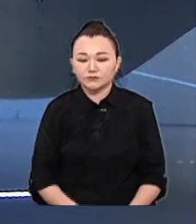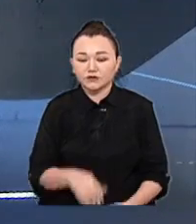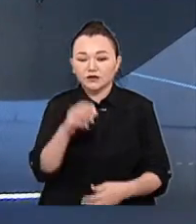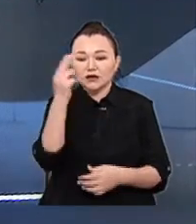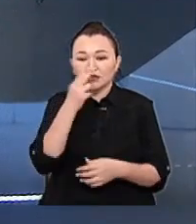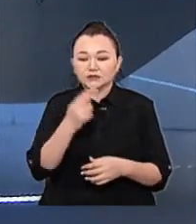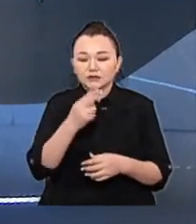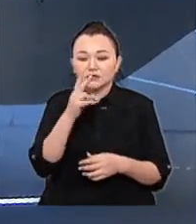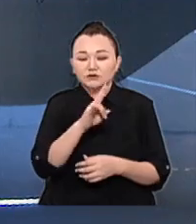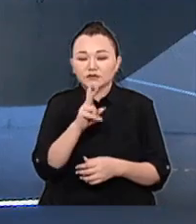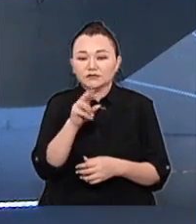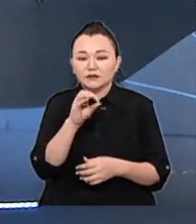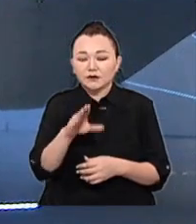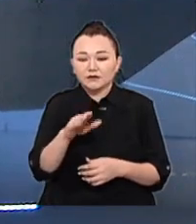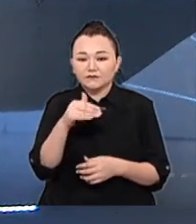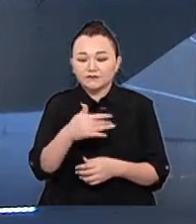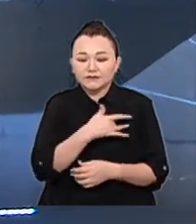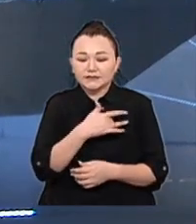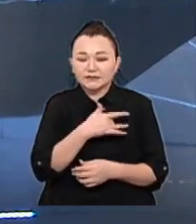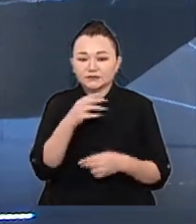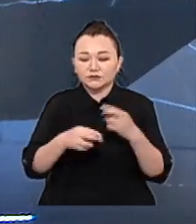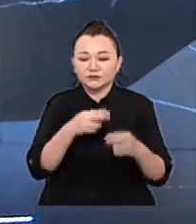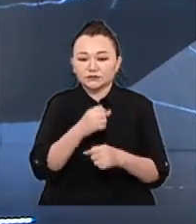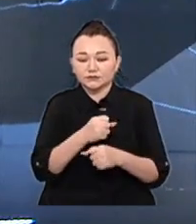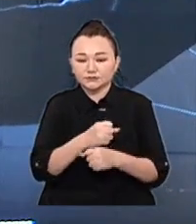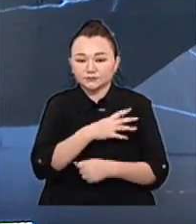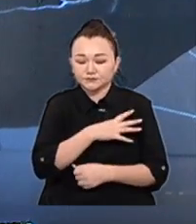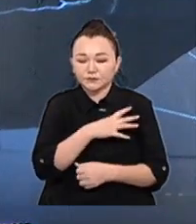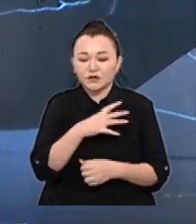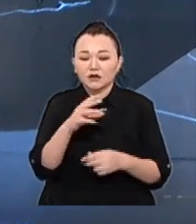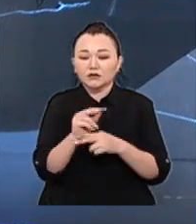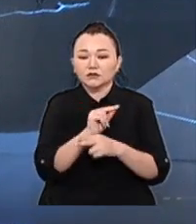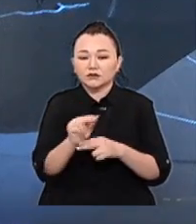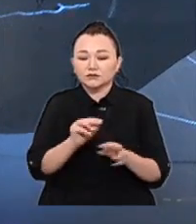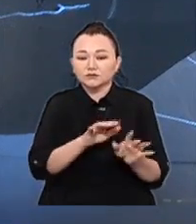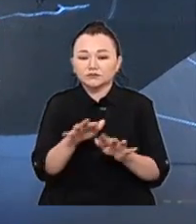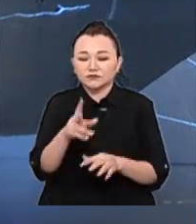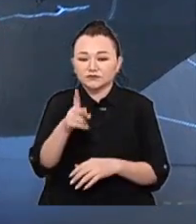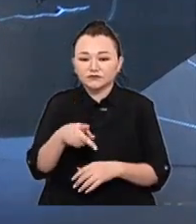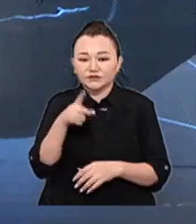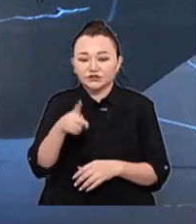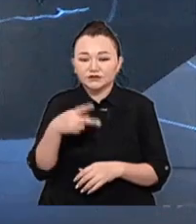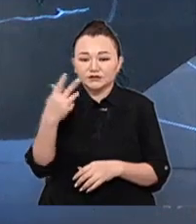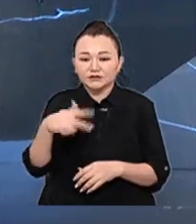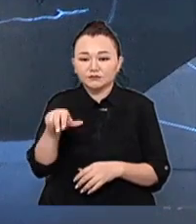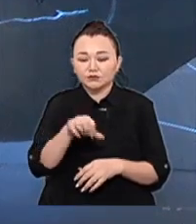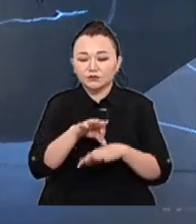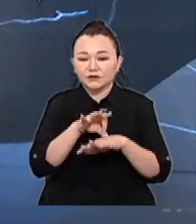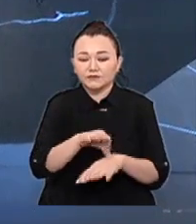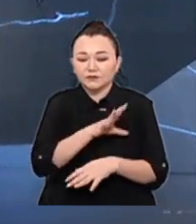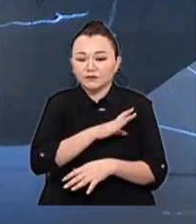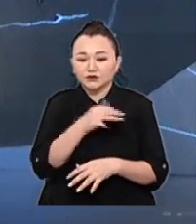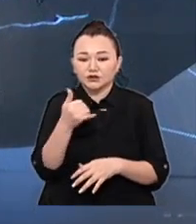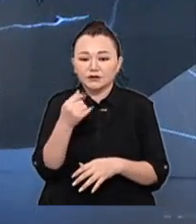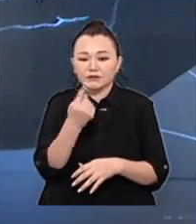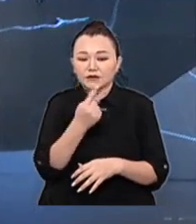Астанада Нұрсұлтан Назарбаевтың жүрегіне ота жасалды. Емдом шаралары 2,5 сағатқа созылған. Қазір